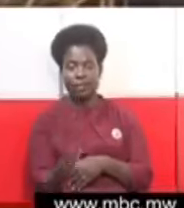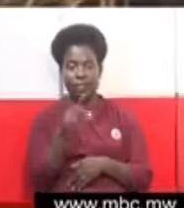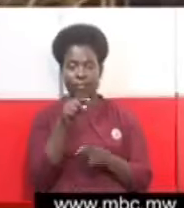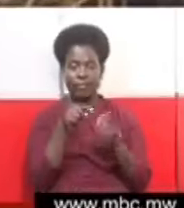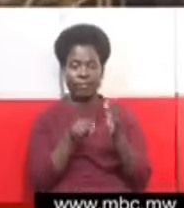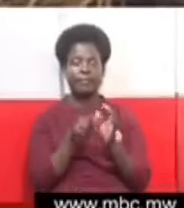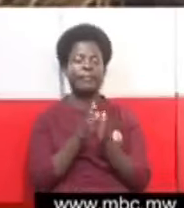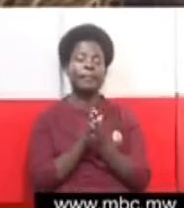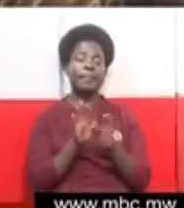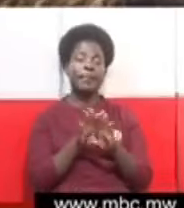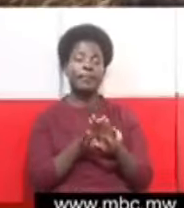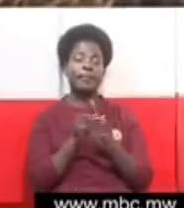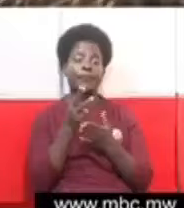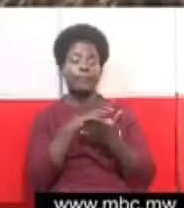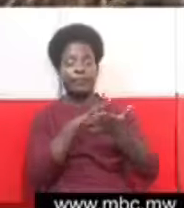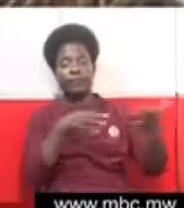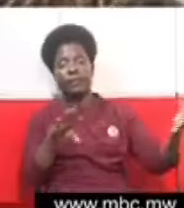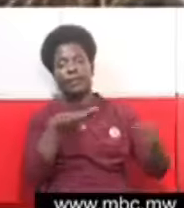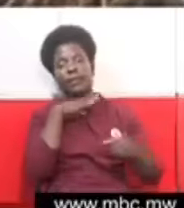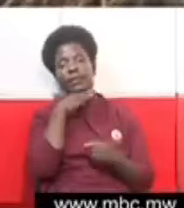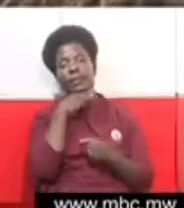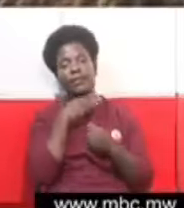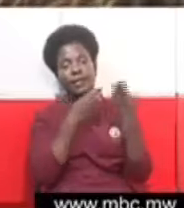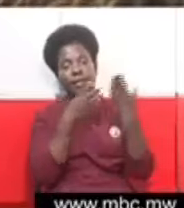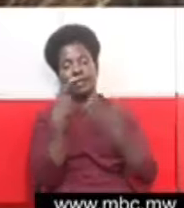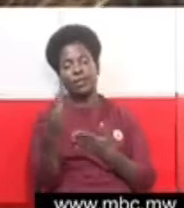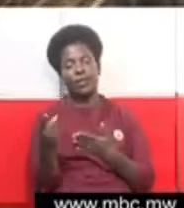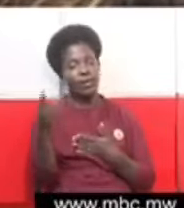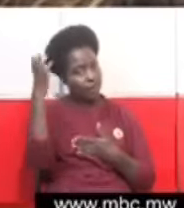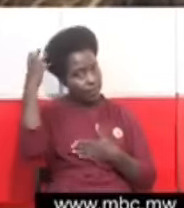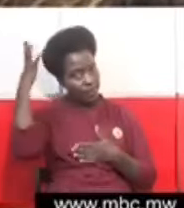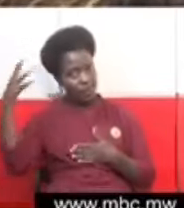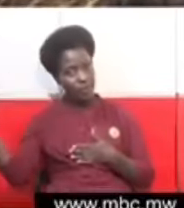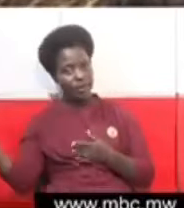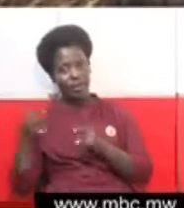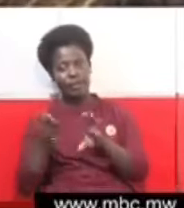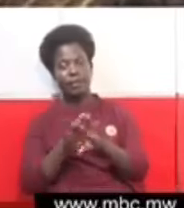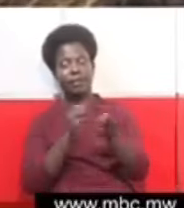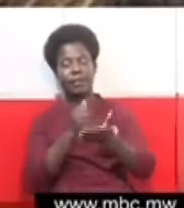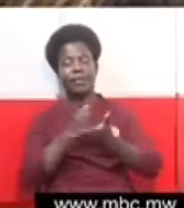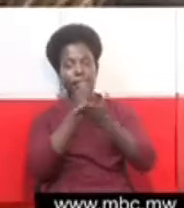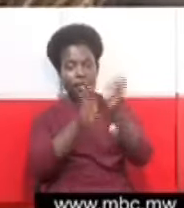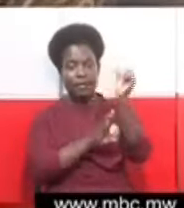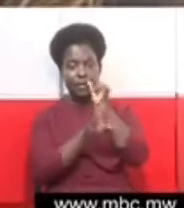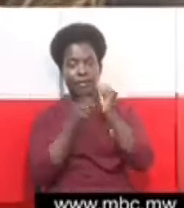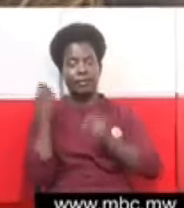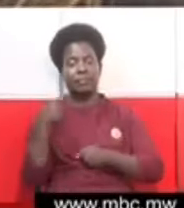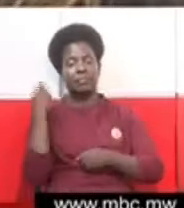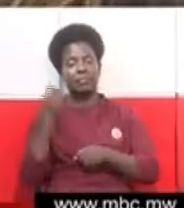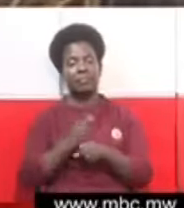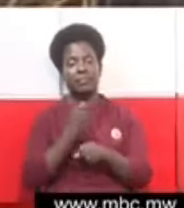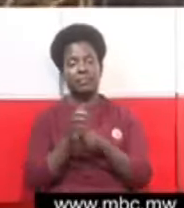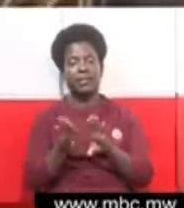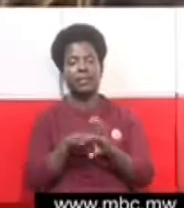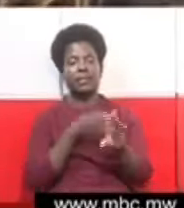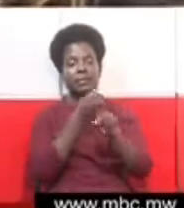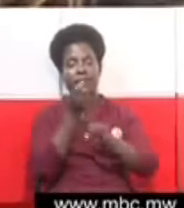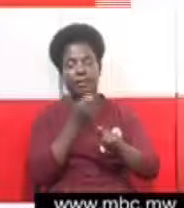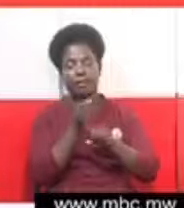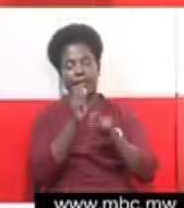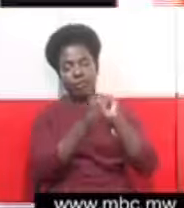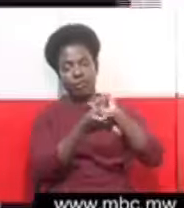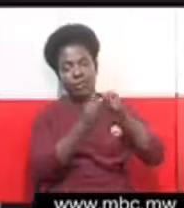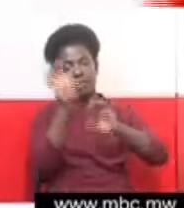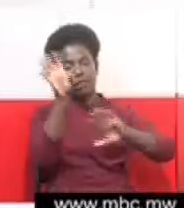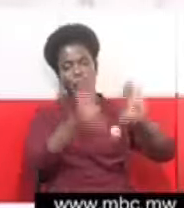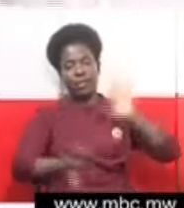$52.3 million zomwe ndi pafupifupi $91 billion kwacha kuti zithandizire dziko la Malawi pa ntchito yolimbana ndi kusintha kwa